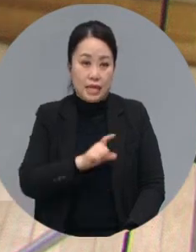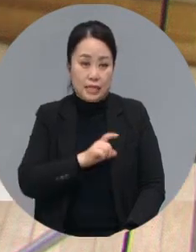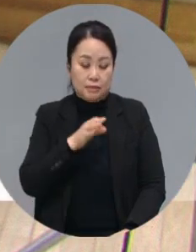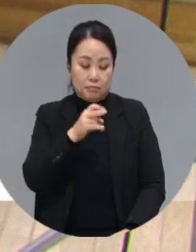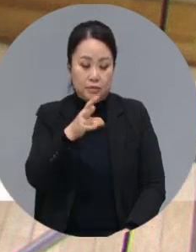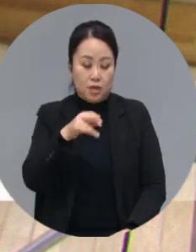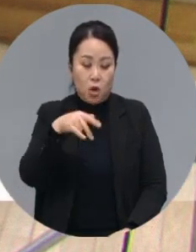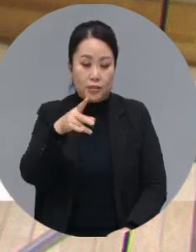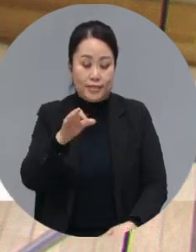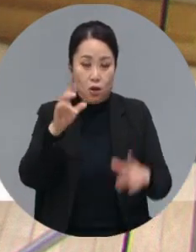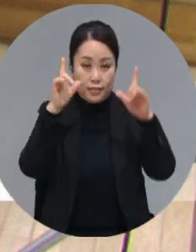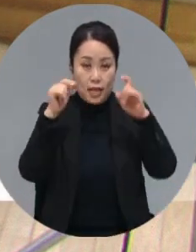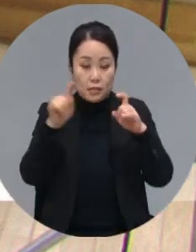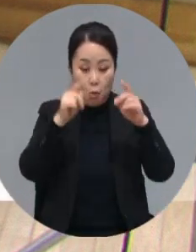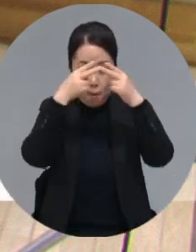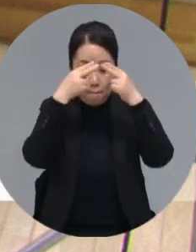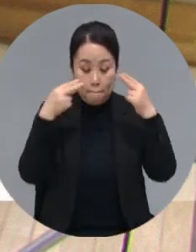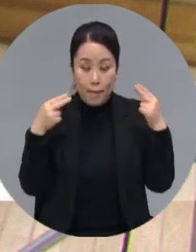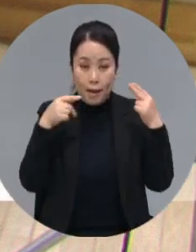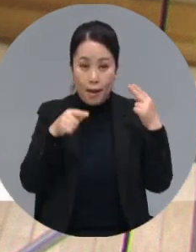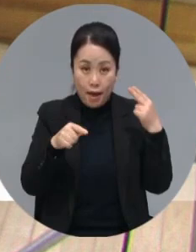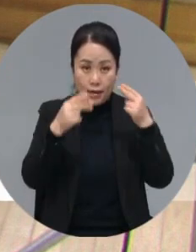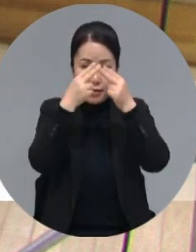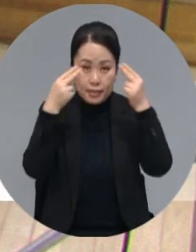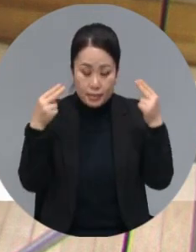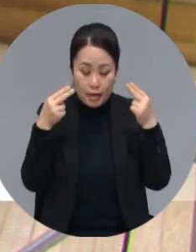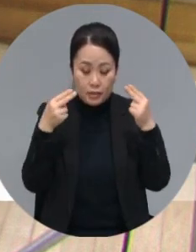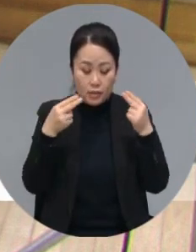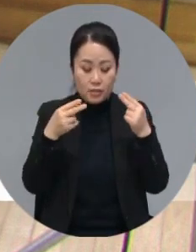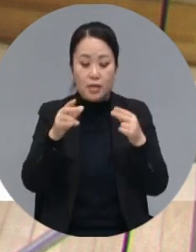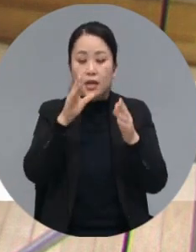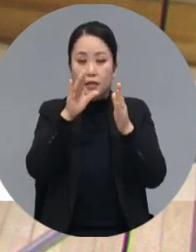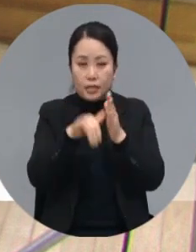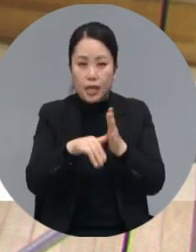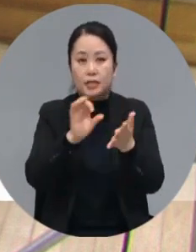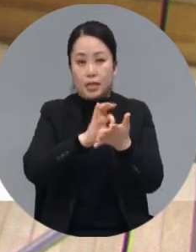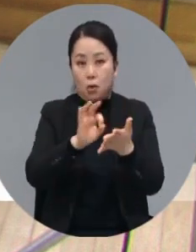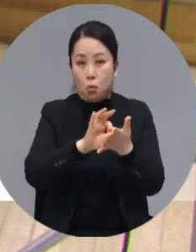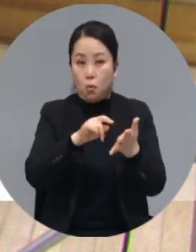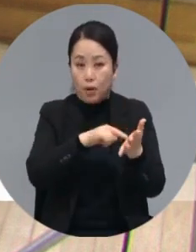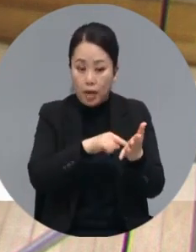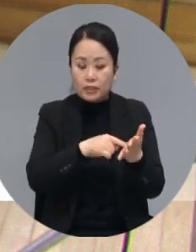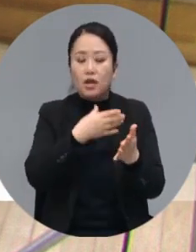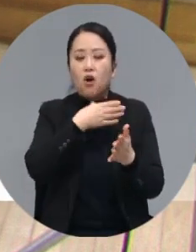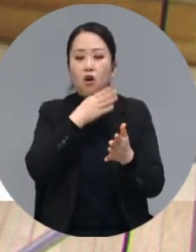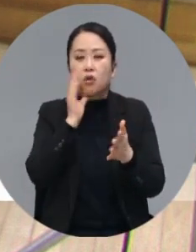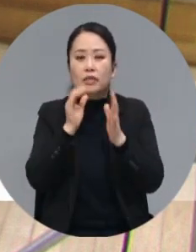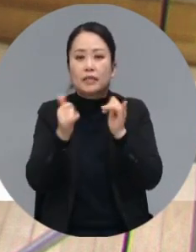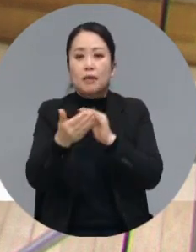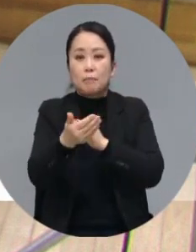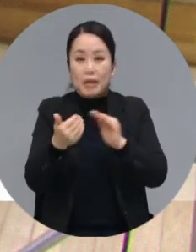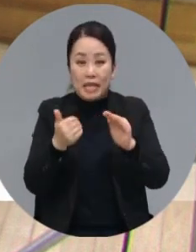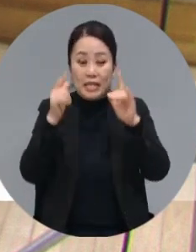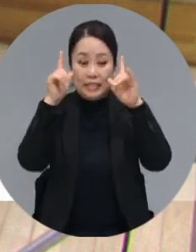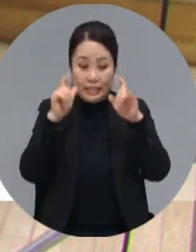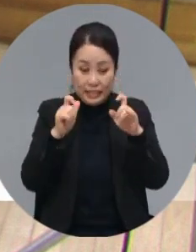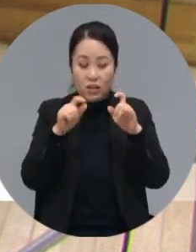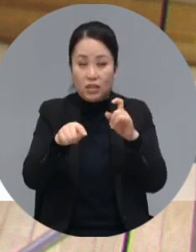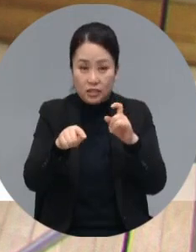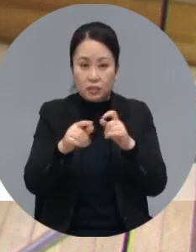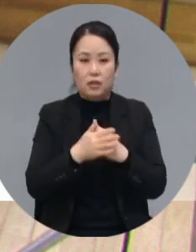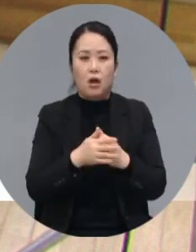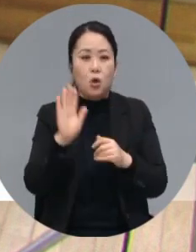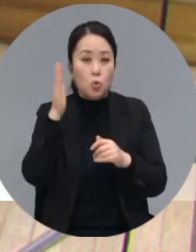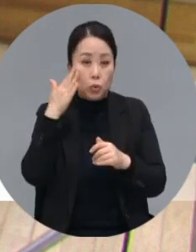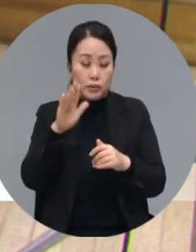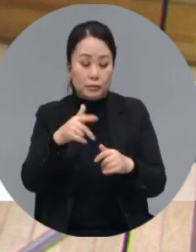흔히 영정사진이라고 하죠. 장차 장례식을 앞두고 어르신들이 미리 찍어두는 사진을 말합니다.